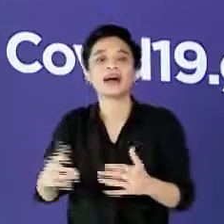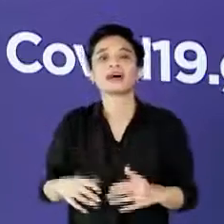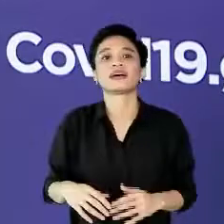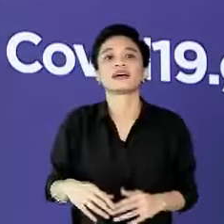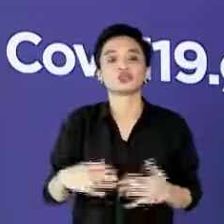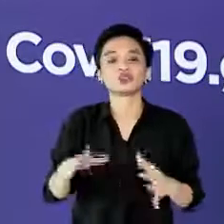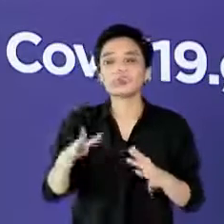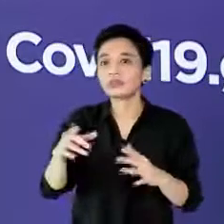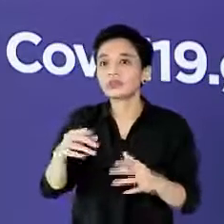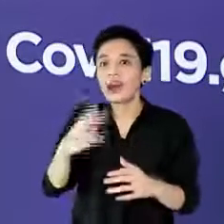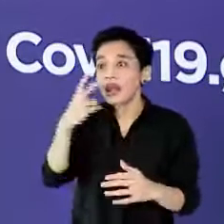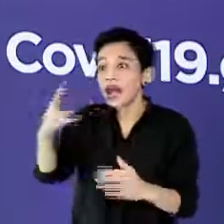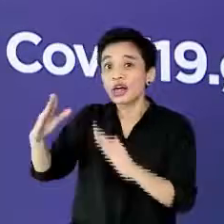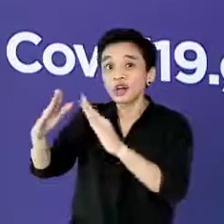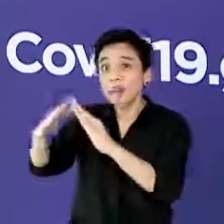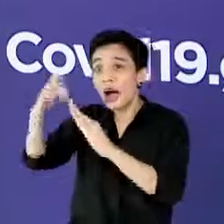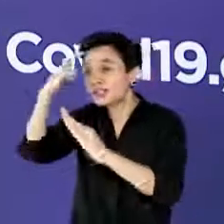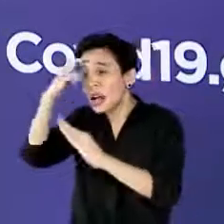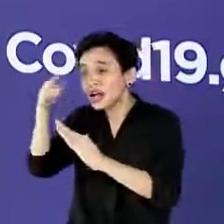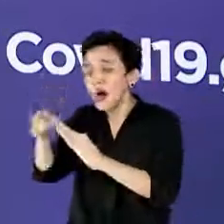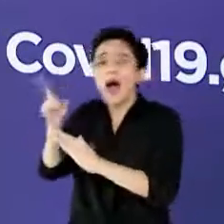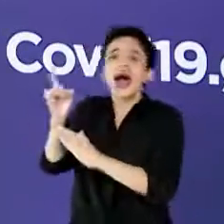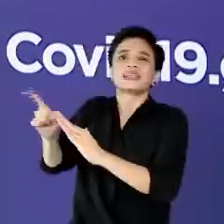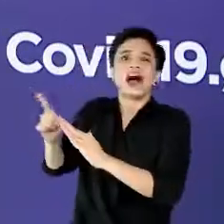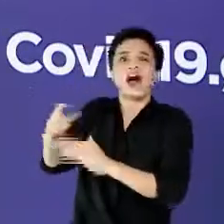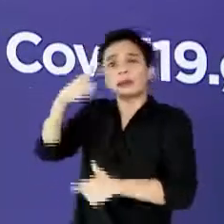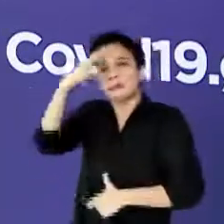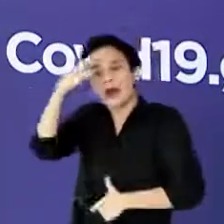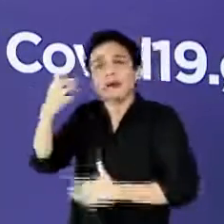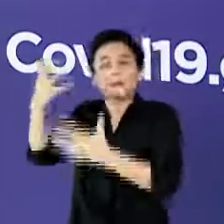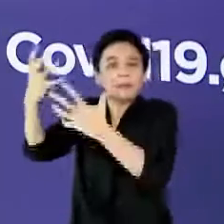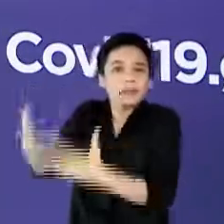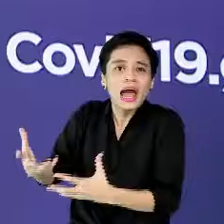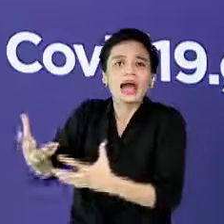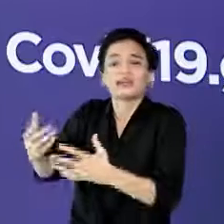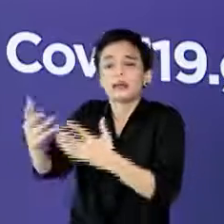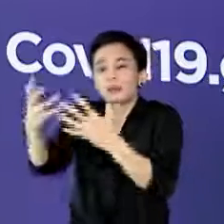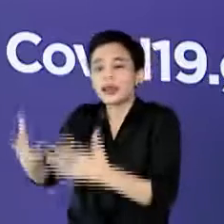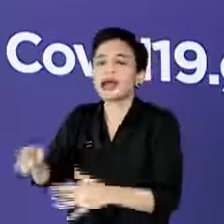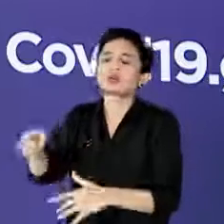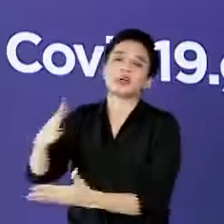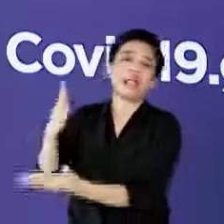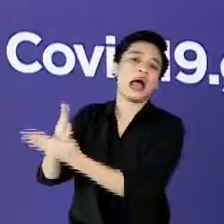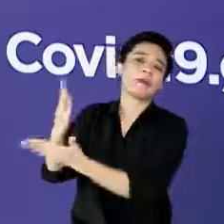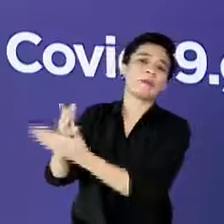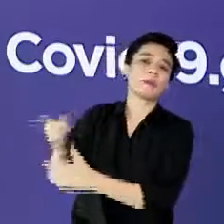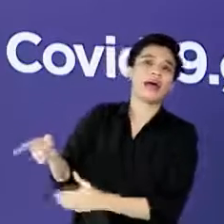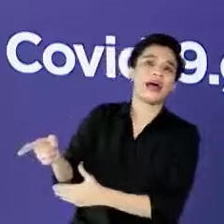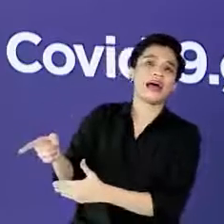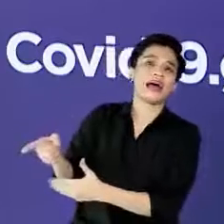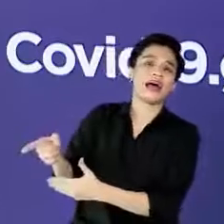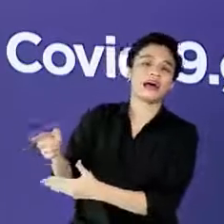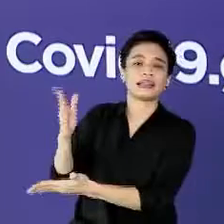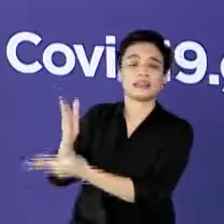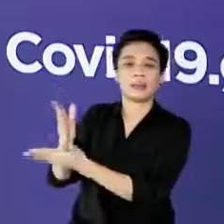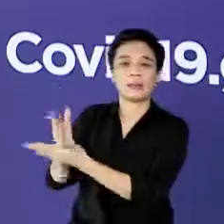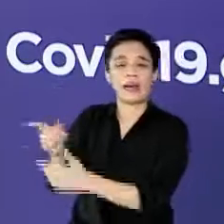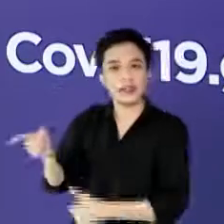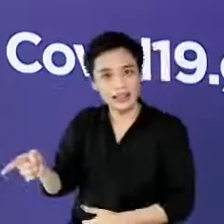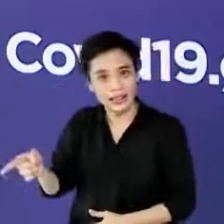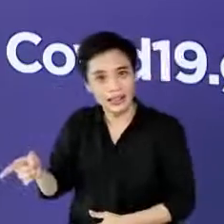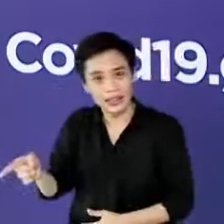kemudian ditemukannya di rumah sakit dalam kondisi yang berat dan kritis itu sudah sangat terlambat karena prognosisnya atau